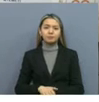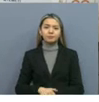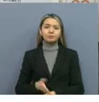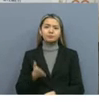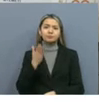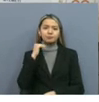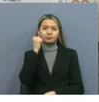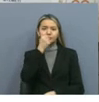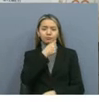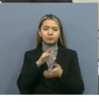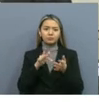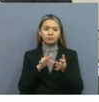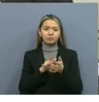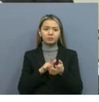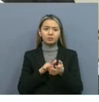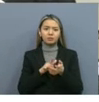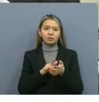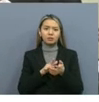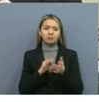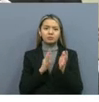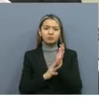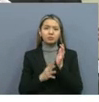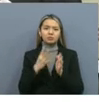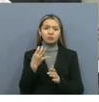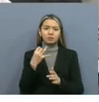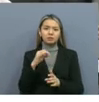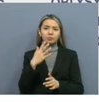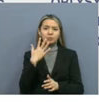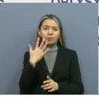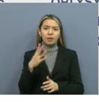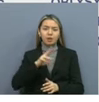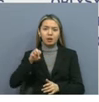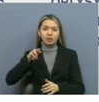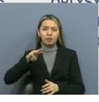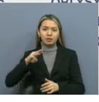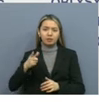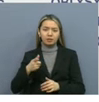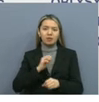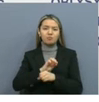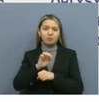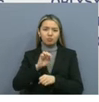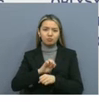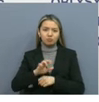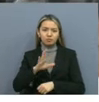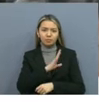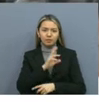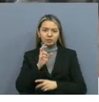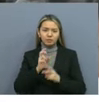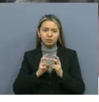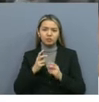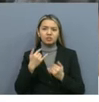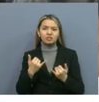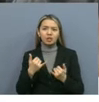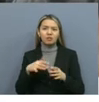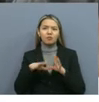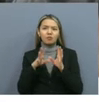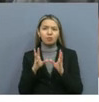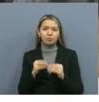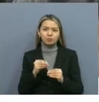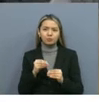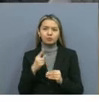Өткен жылы қаланың өнеркәсіптік секторында 94,5 миллиард теңгені құрайтын өнім өндірілген. Өндіріс саласының физикалық көлемінің